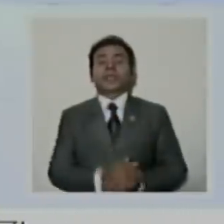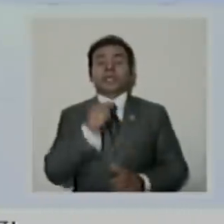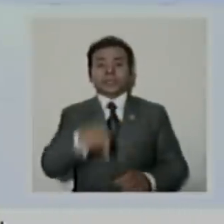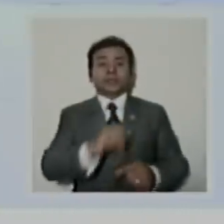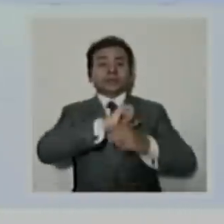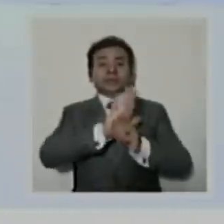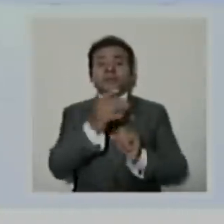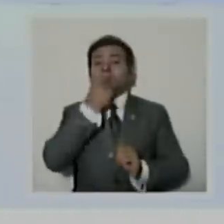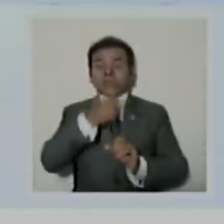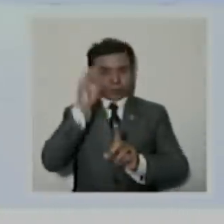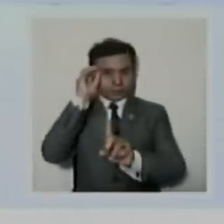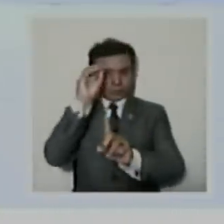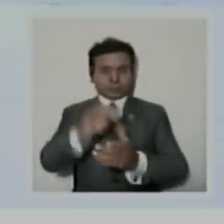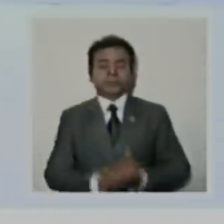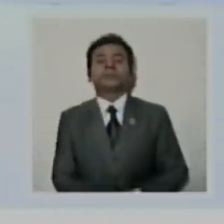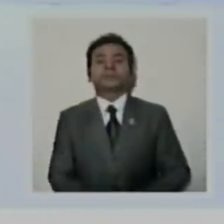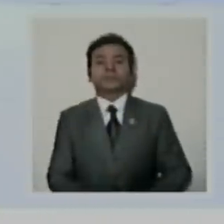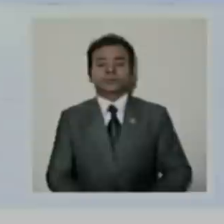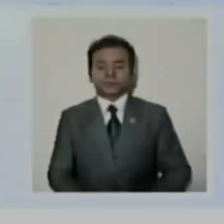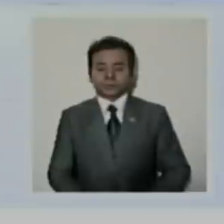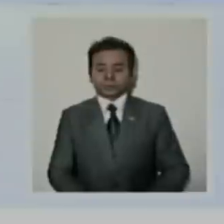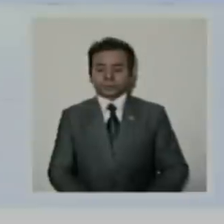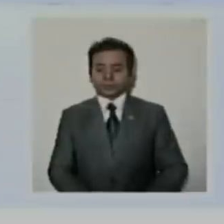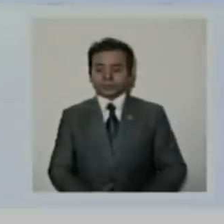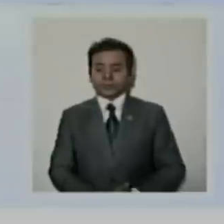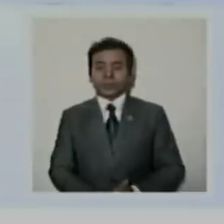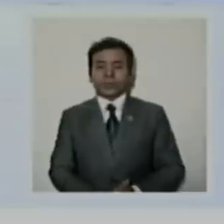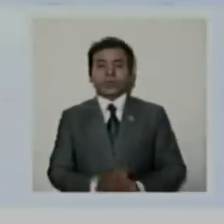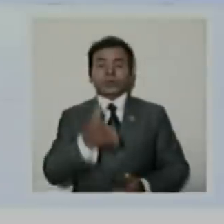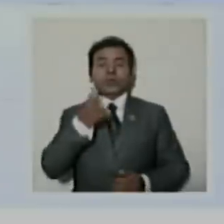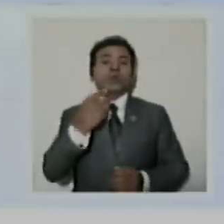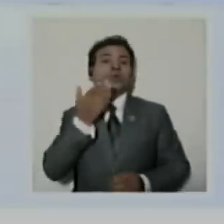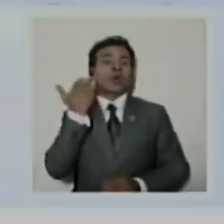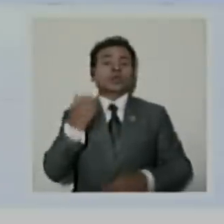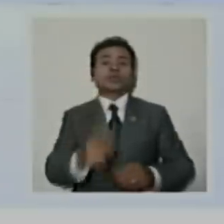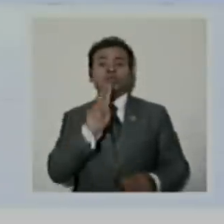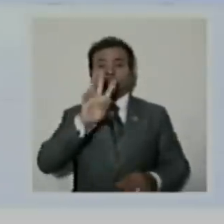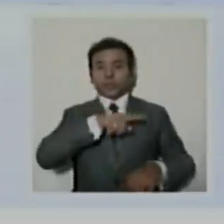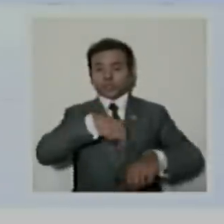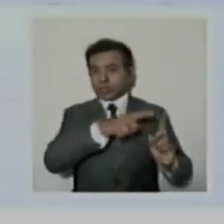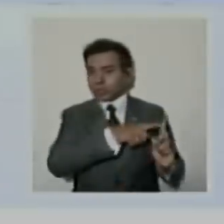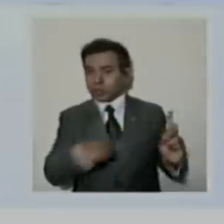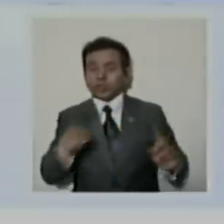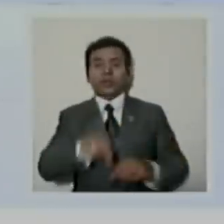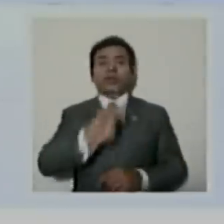থাকি। এবার আমরা আসি আমাদের কোভিড-19 সর্বশেষ পরিস্থিতি।